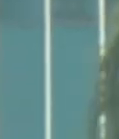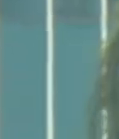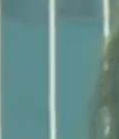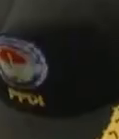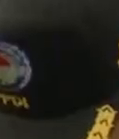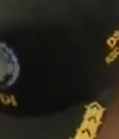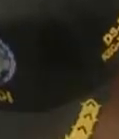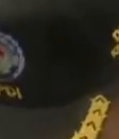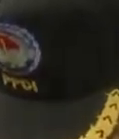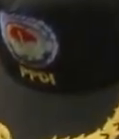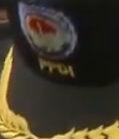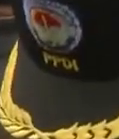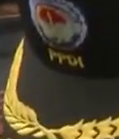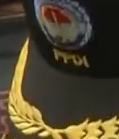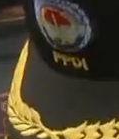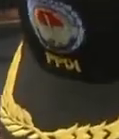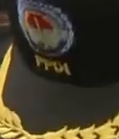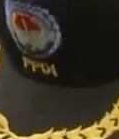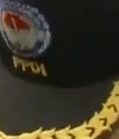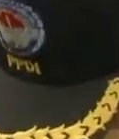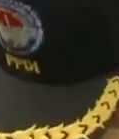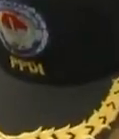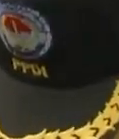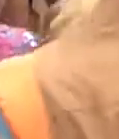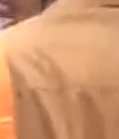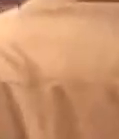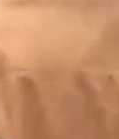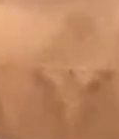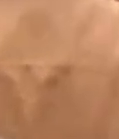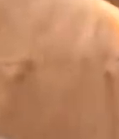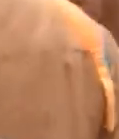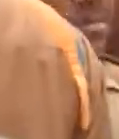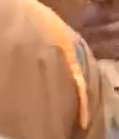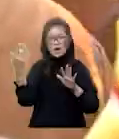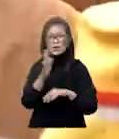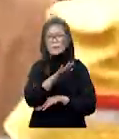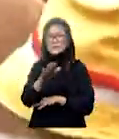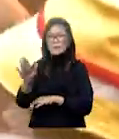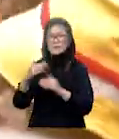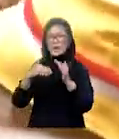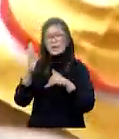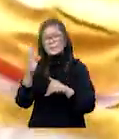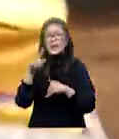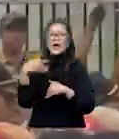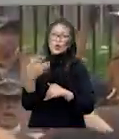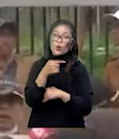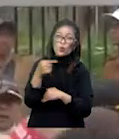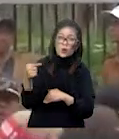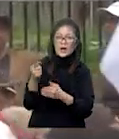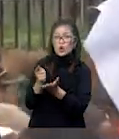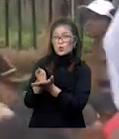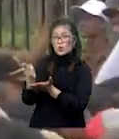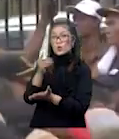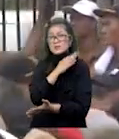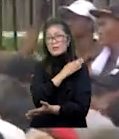jabatan kepala desa selama 6 tahun atau 9 tahun masing-masing memiliki kelebihan dan kekurangan. Selain tuntutan masa jabatan